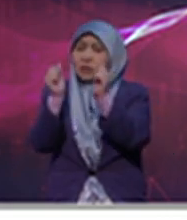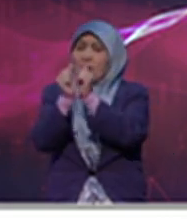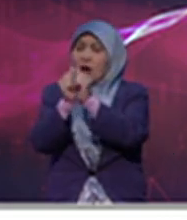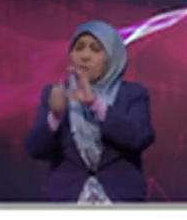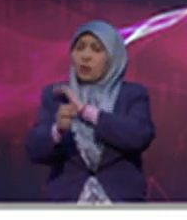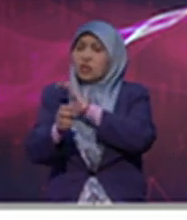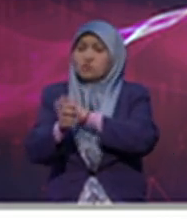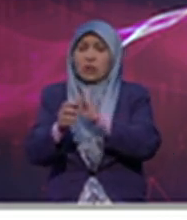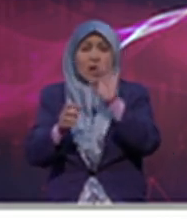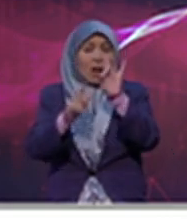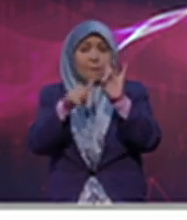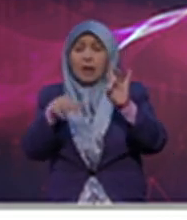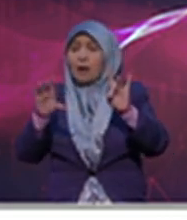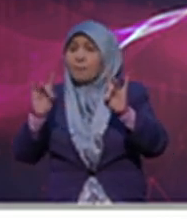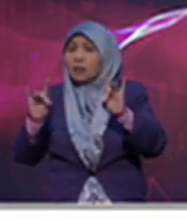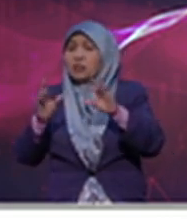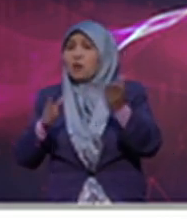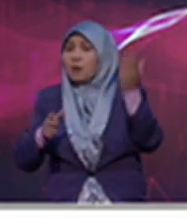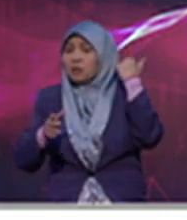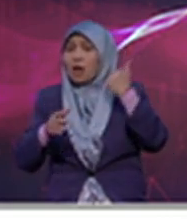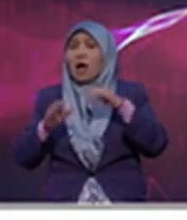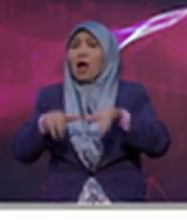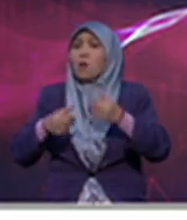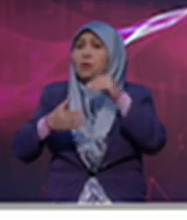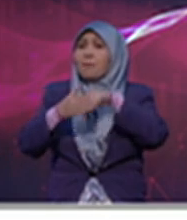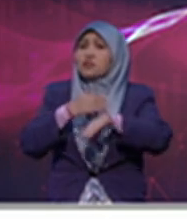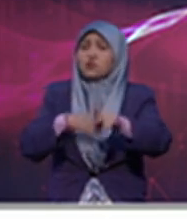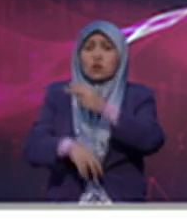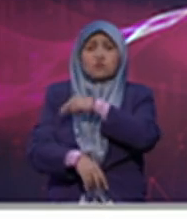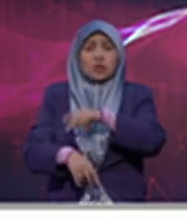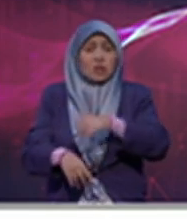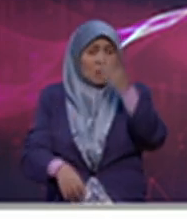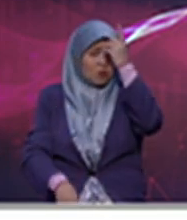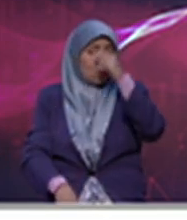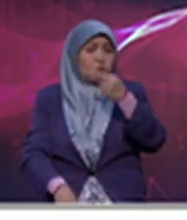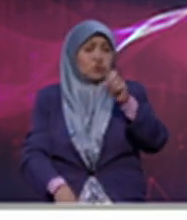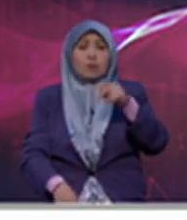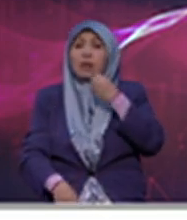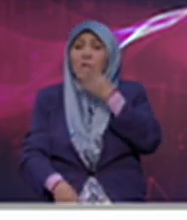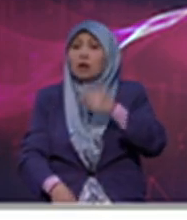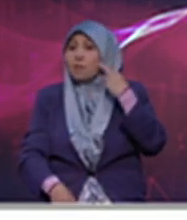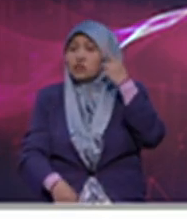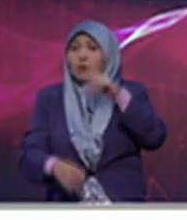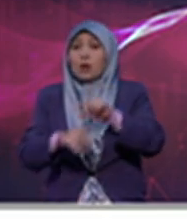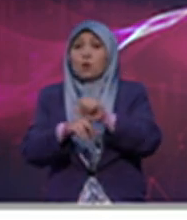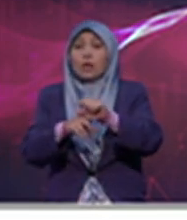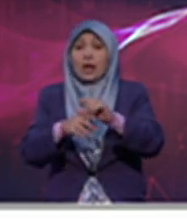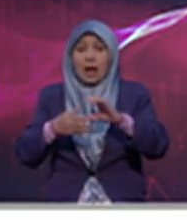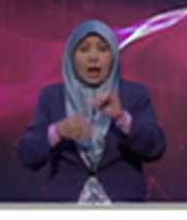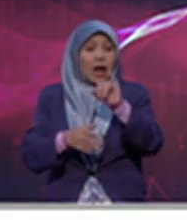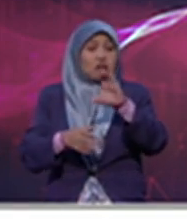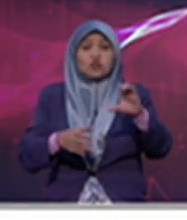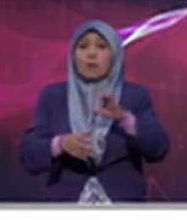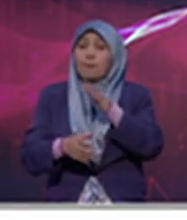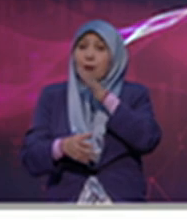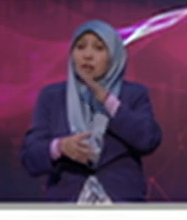8 Ogos lepas. Ditanya bagaimana remaja itu memasuki hospital, Dato' Hussein memberitahu remaja itu menggunakan kad pengenalan